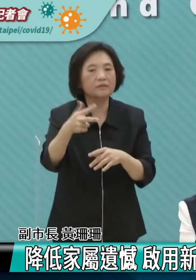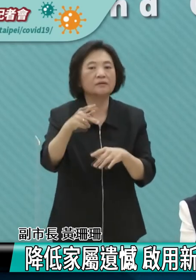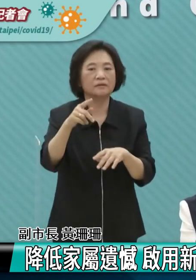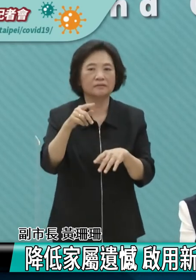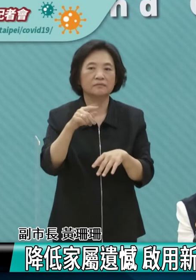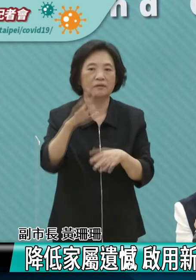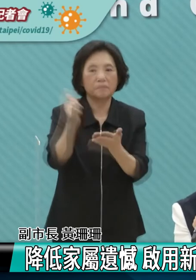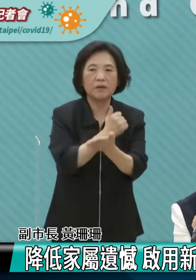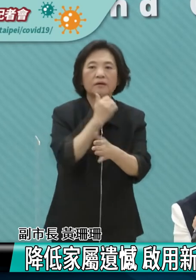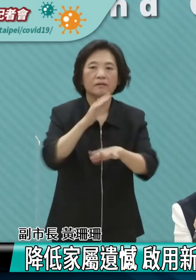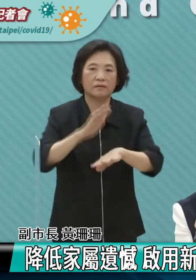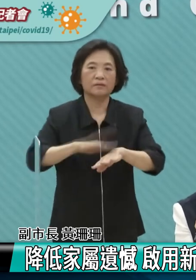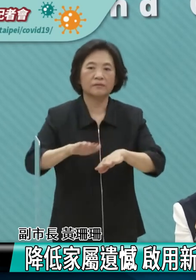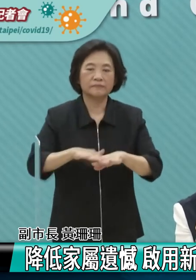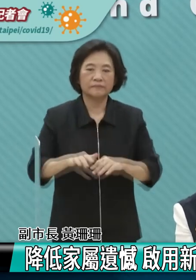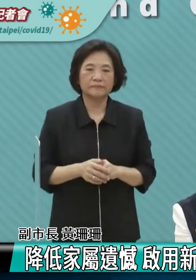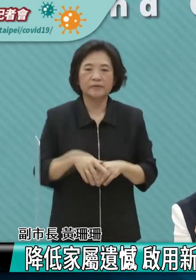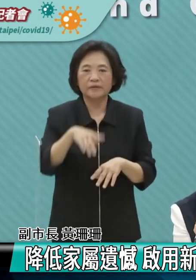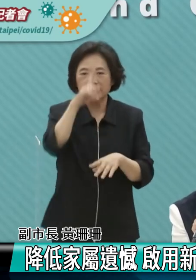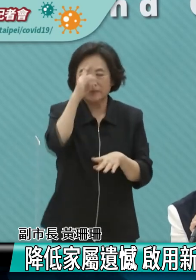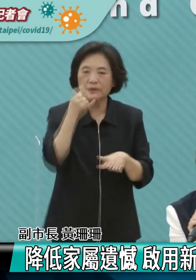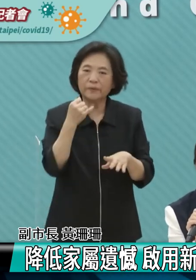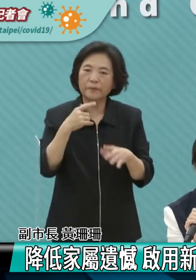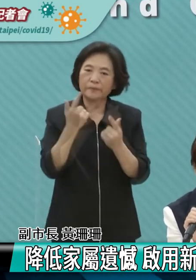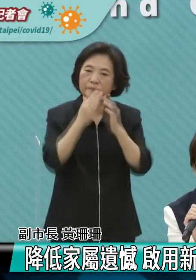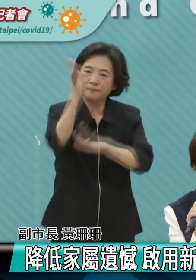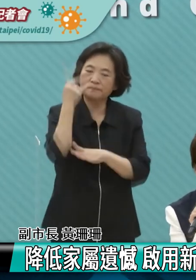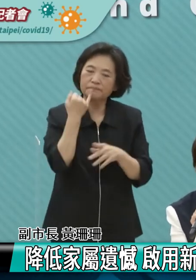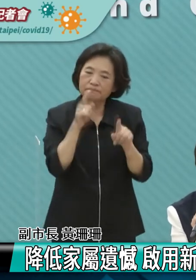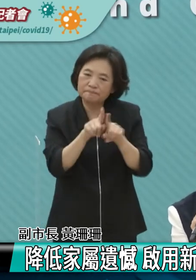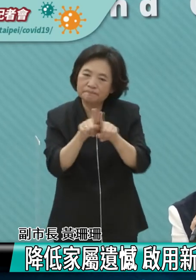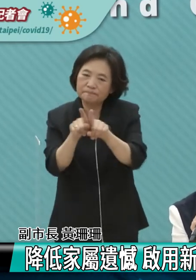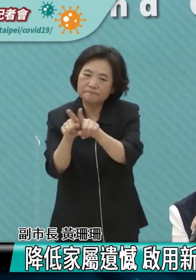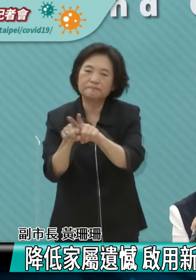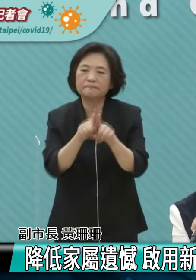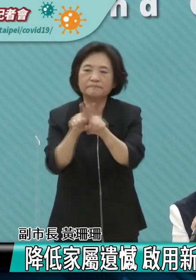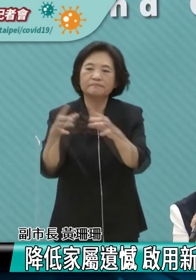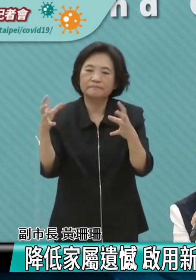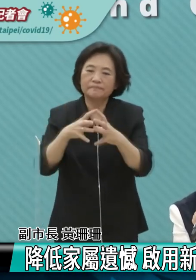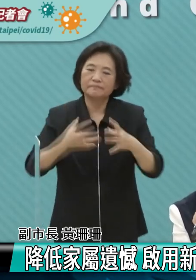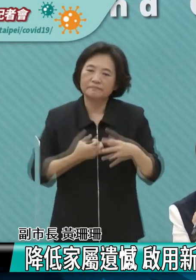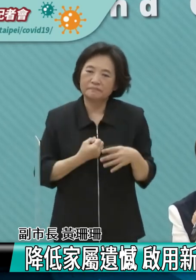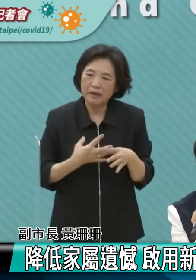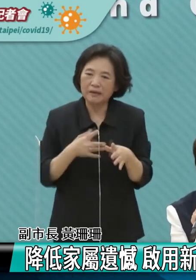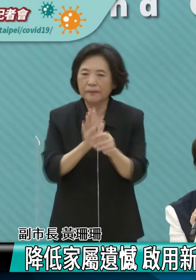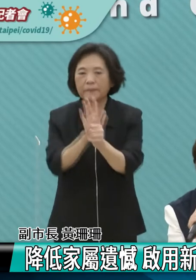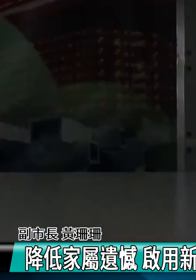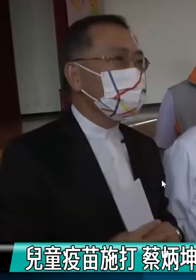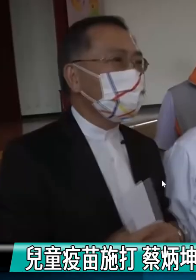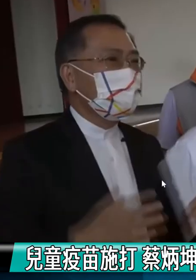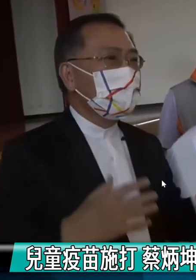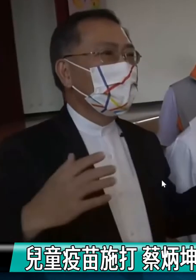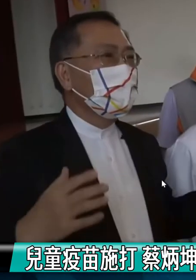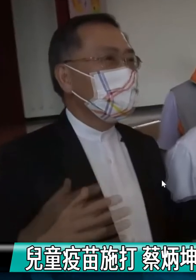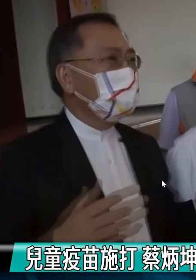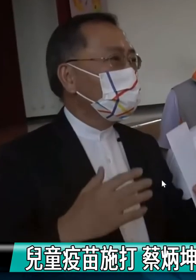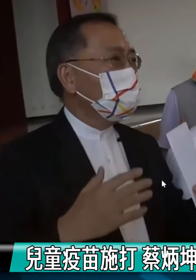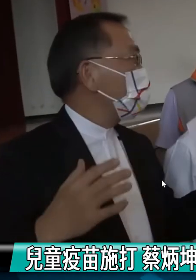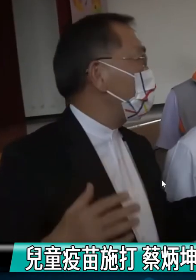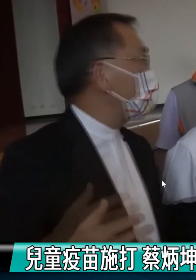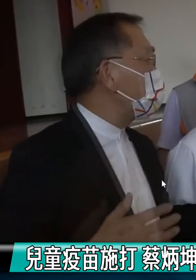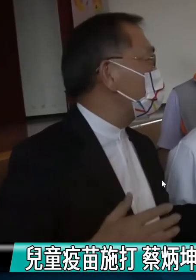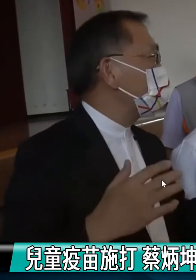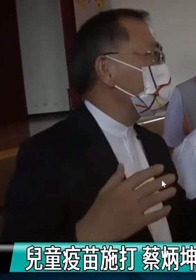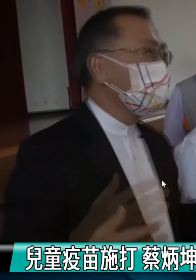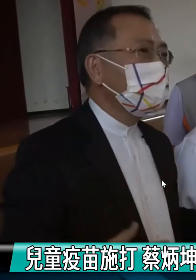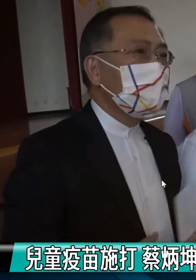用，所以我们希望能够陪伴家属一起度过这些失去亲人的悲痛，而且可以好好的放下。 副市长蔡炳坤也